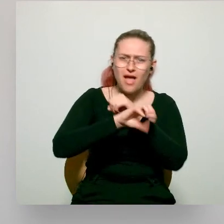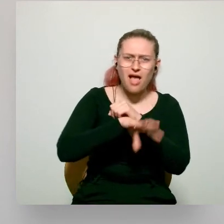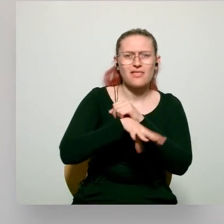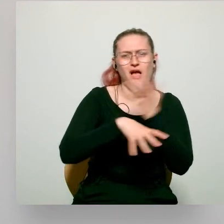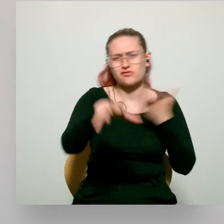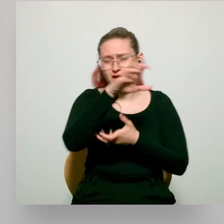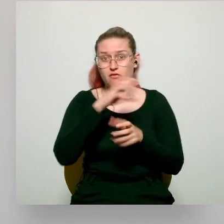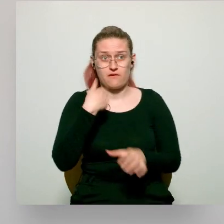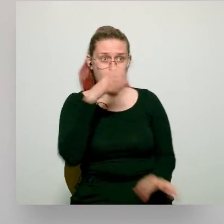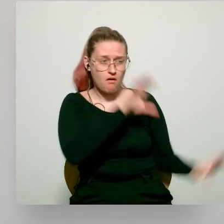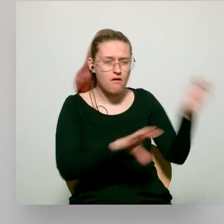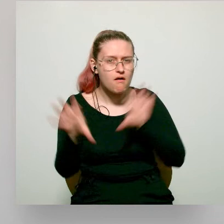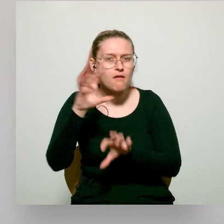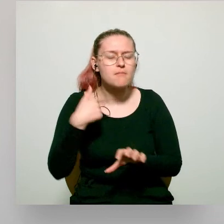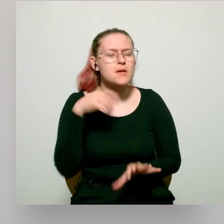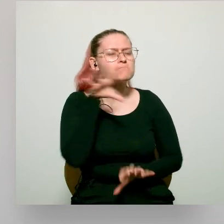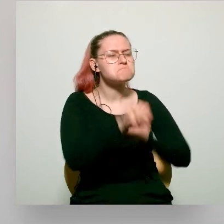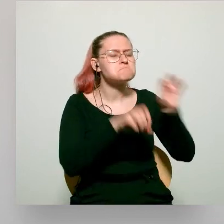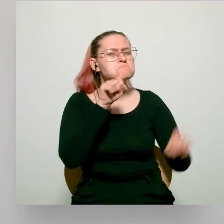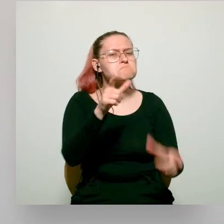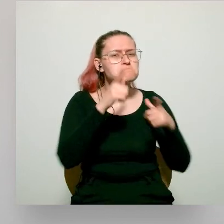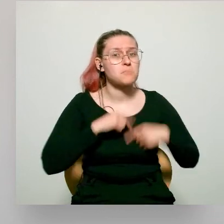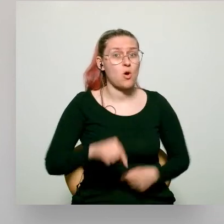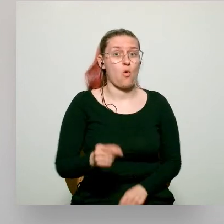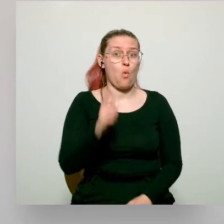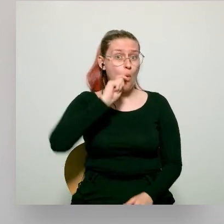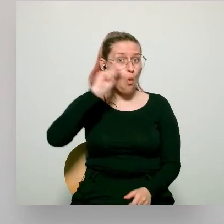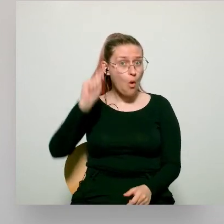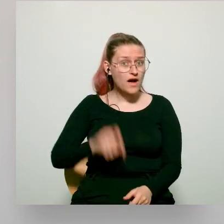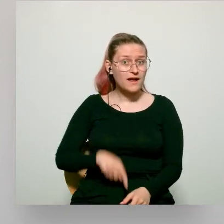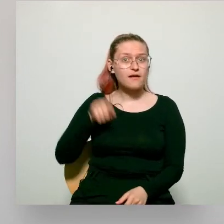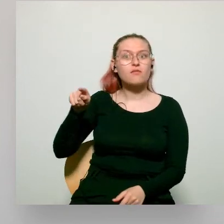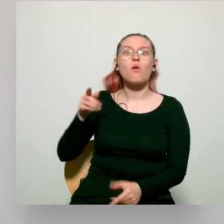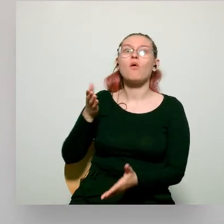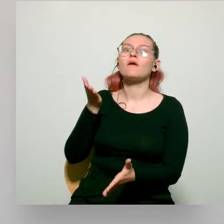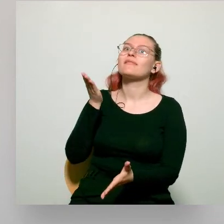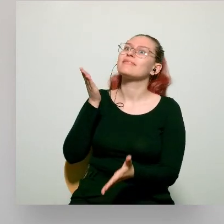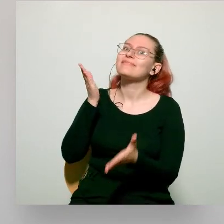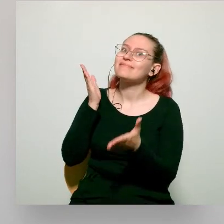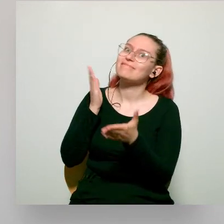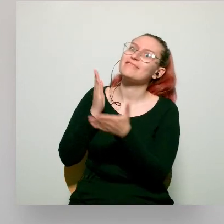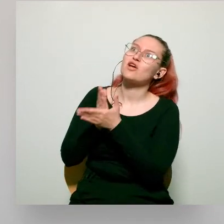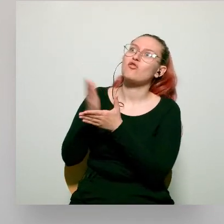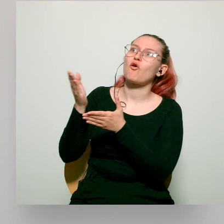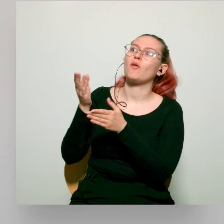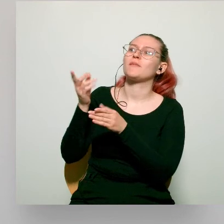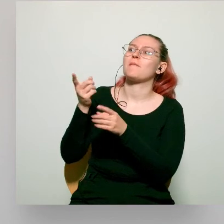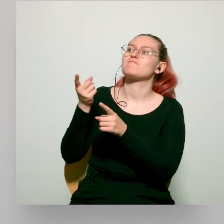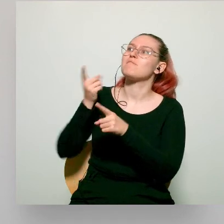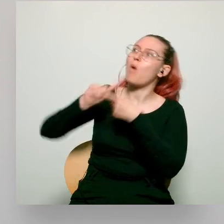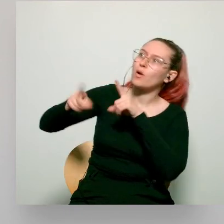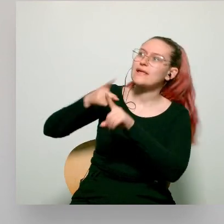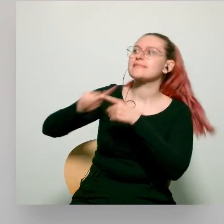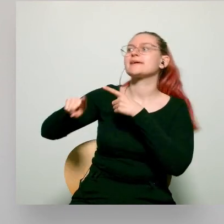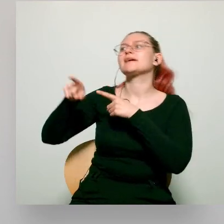pojawiła się nie tylko jako rzeczywistość polityczna, która świetnie jest w stanie się bronić i walczyć, ale